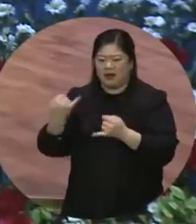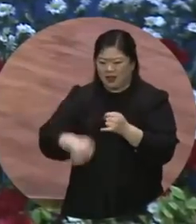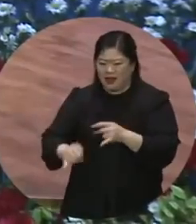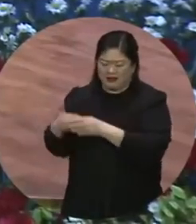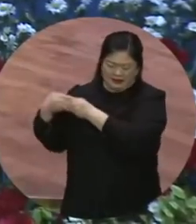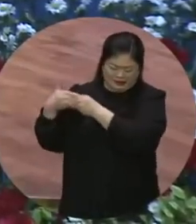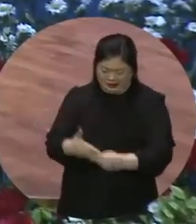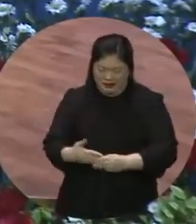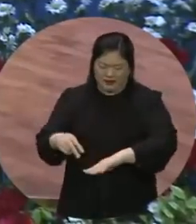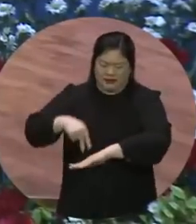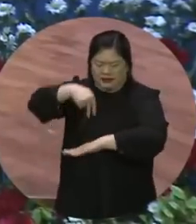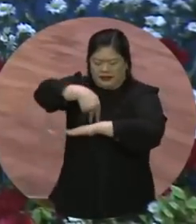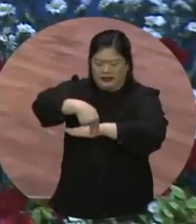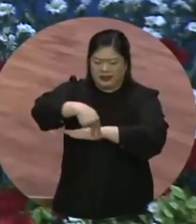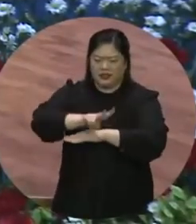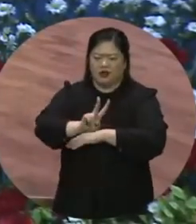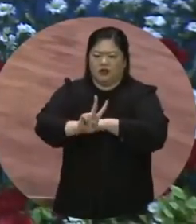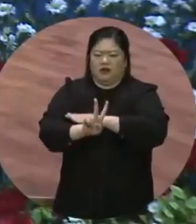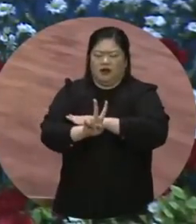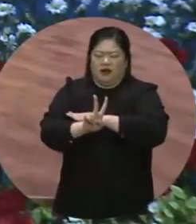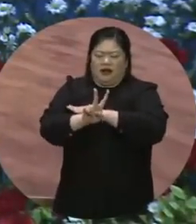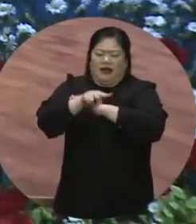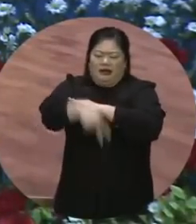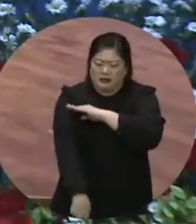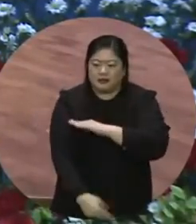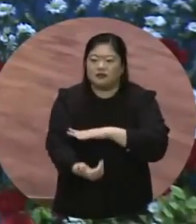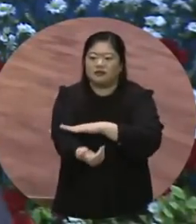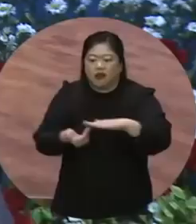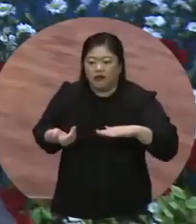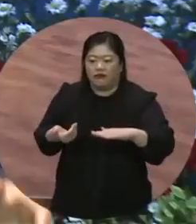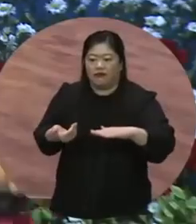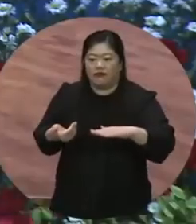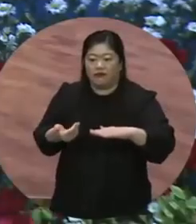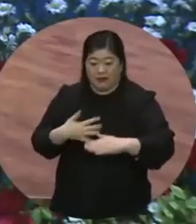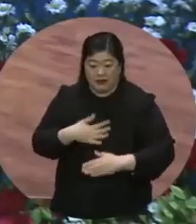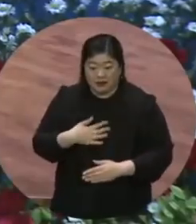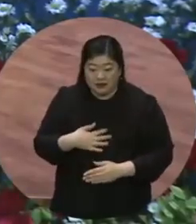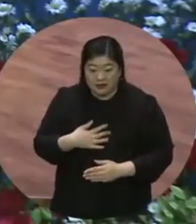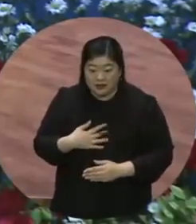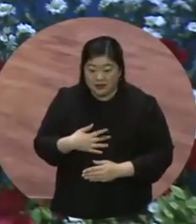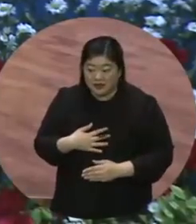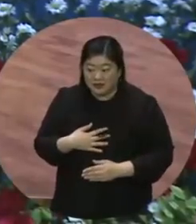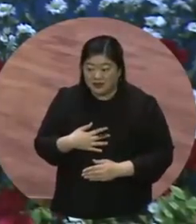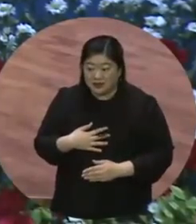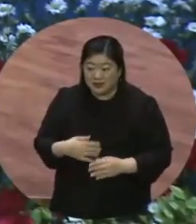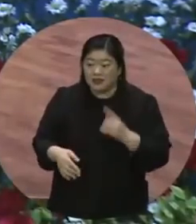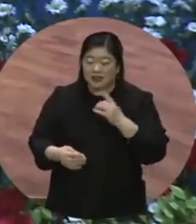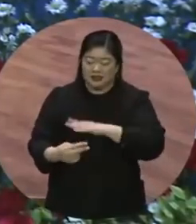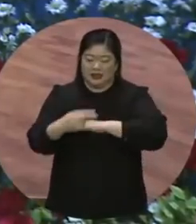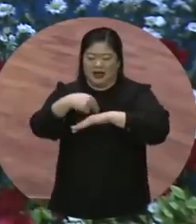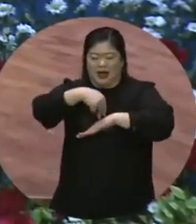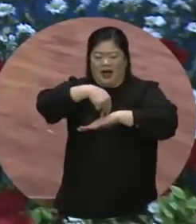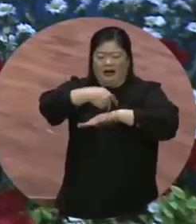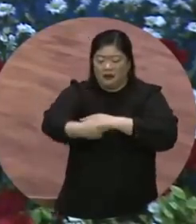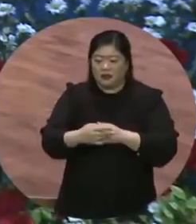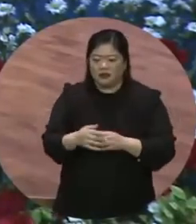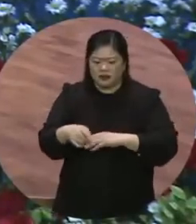거기서 투신을 하기 직전에 사람들이 신고를 했어요. 둘이